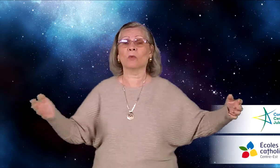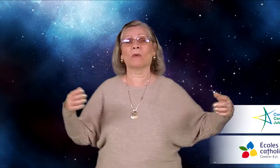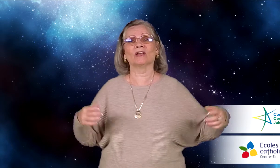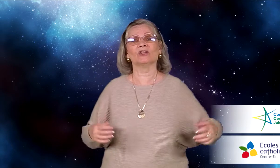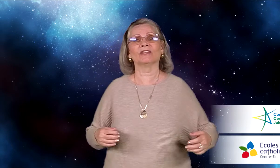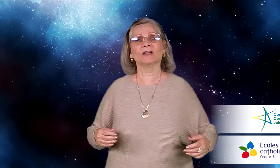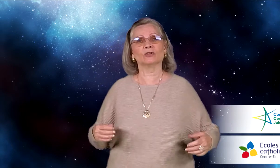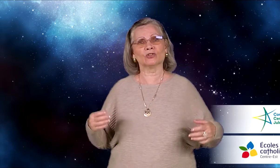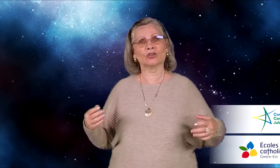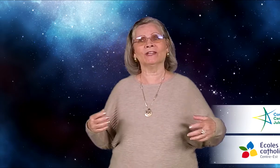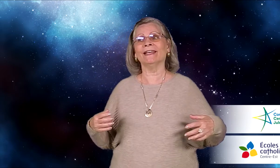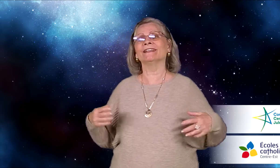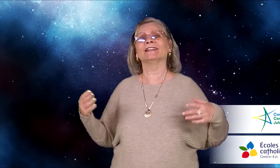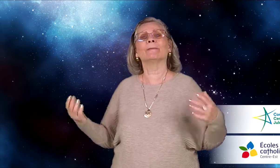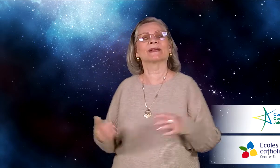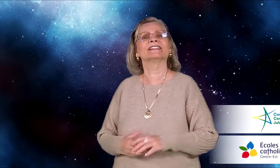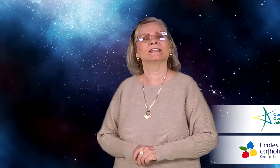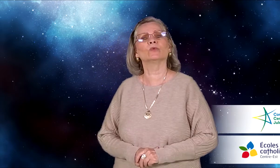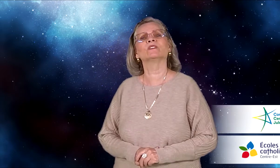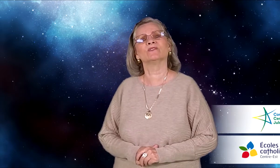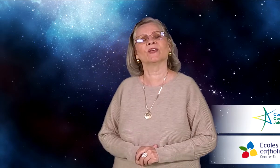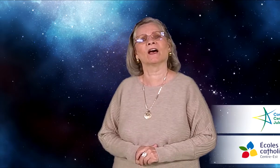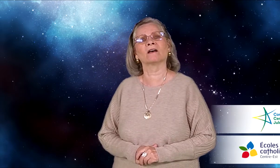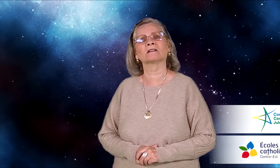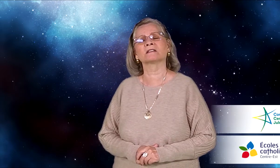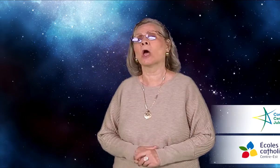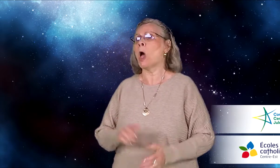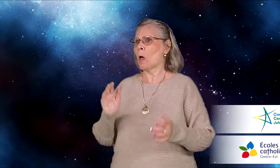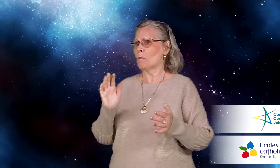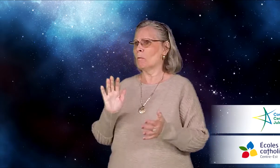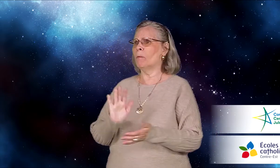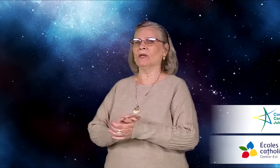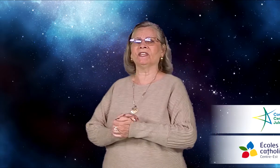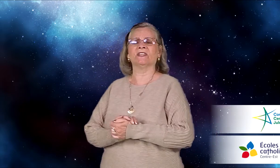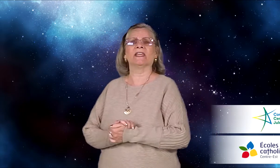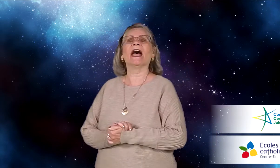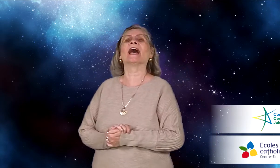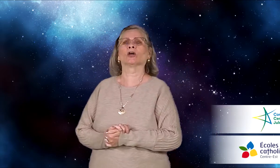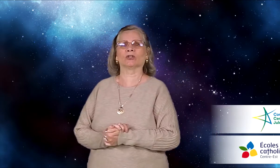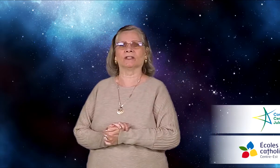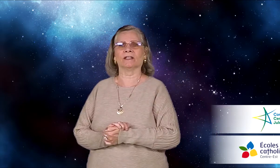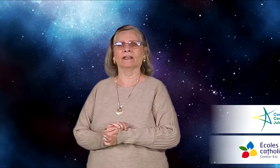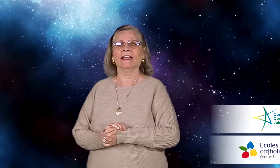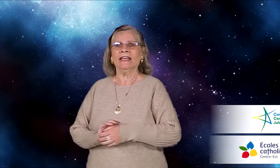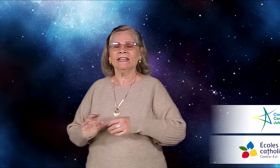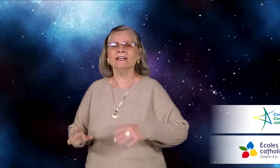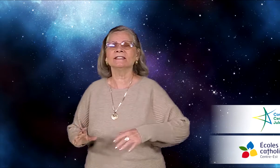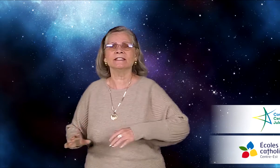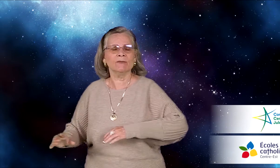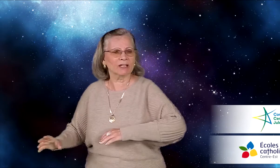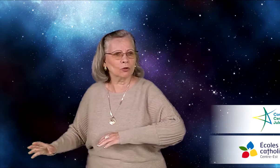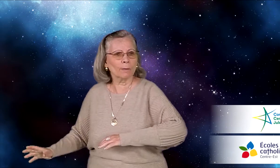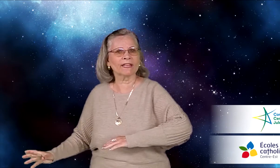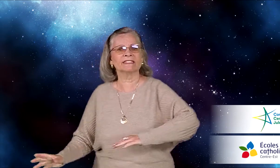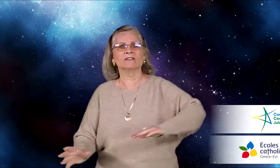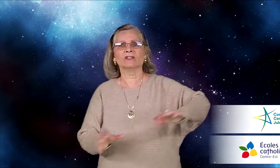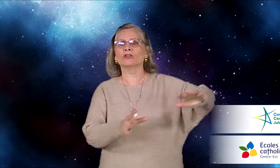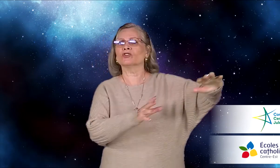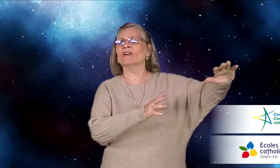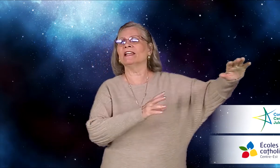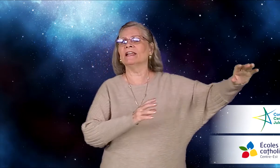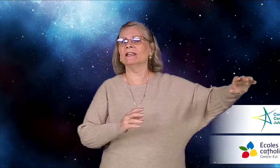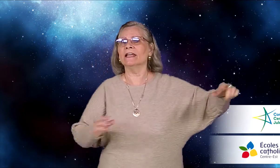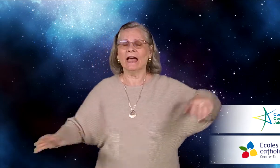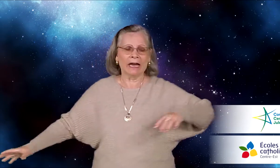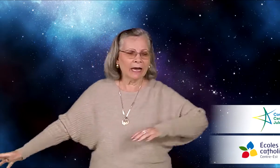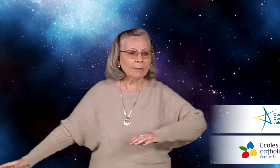aussi pour prendre le temps de se connaître et d'apprécier nos différences. Bonne idée, accordée. Et ainsi, Mercure, partie avec